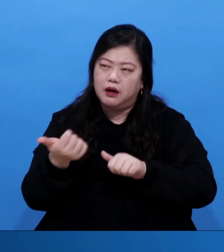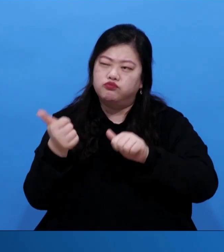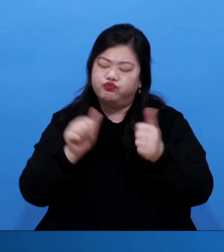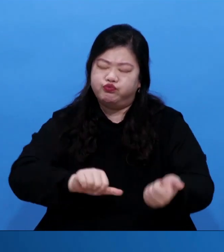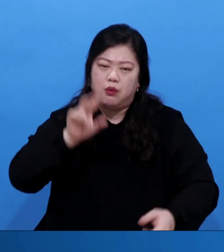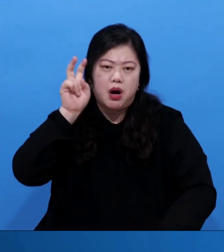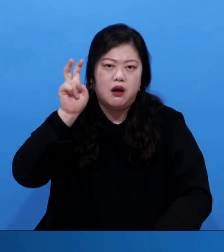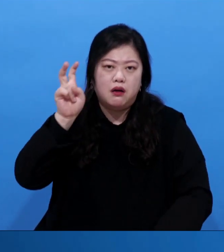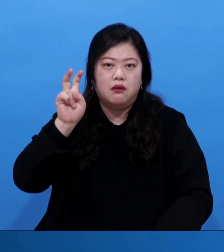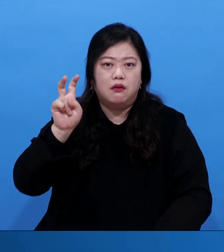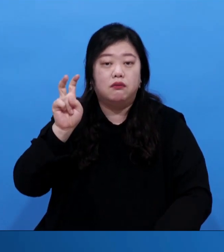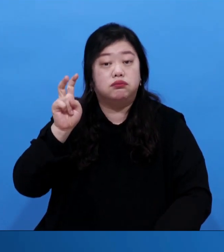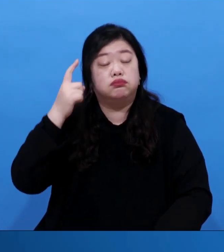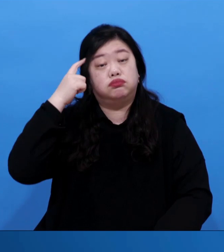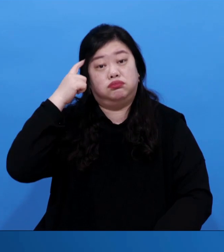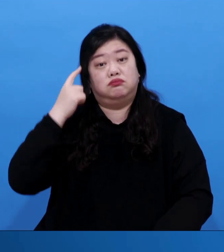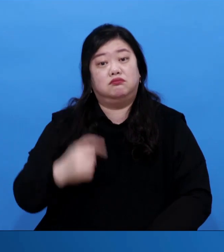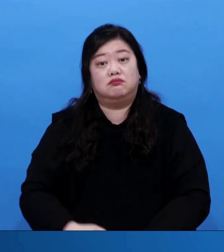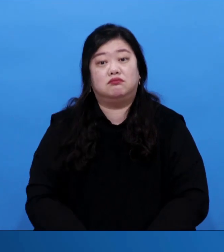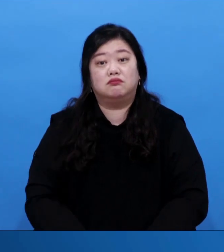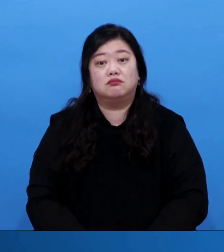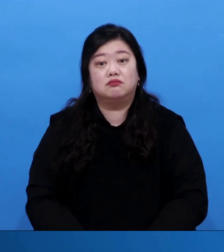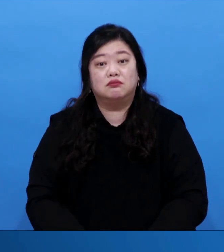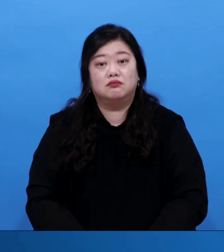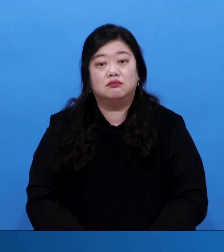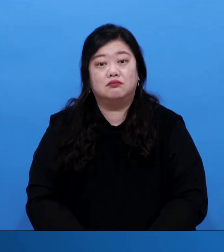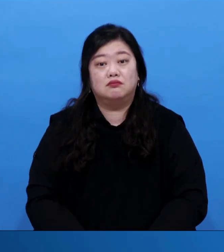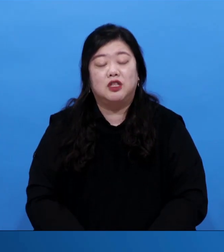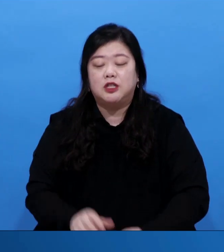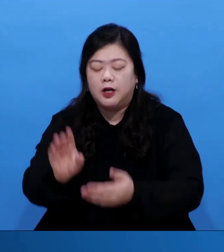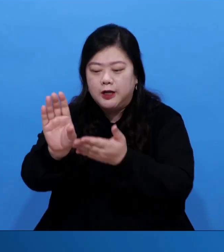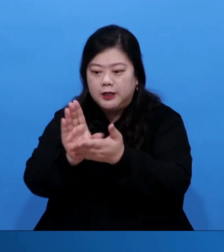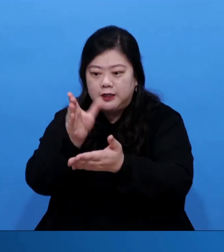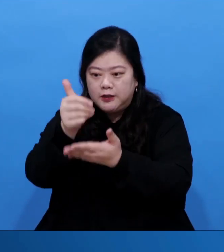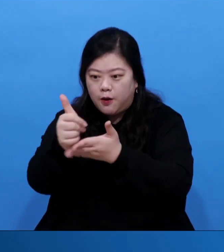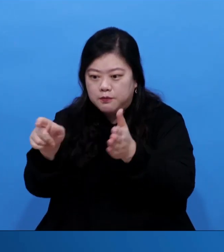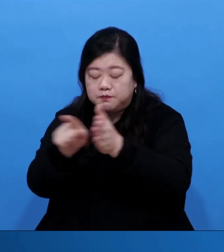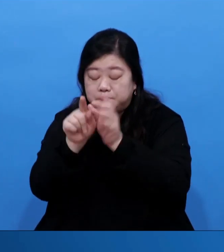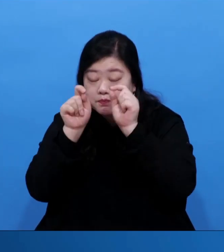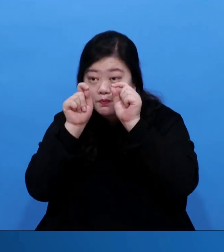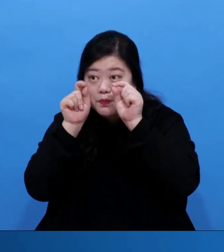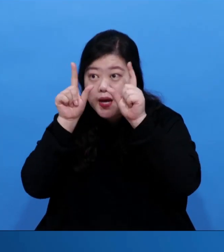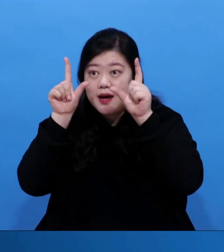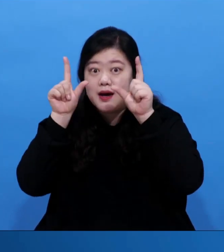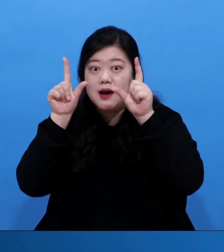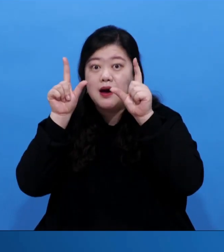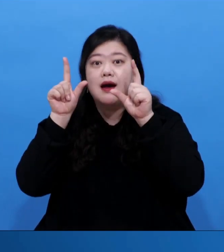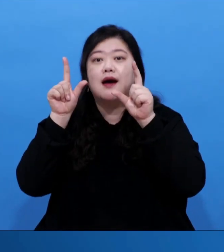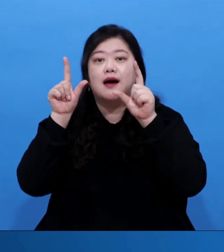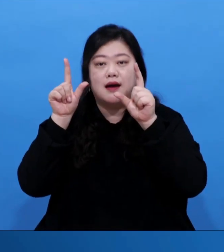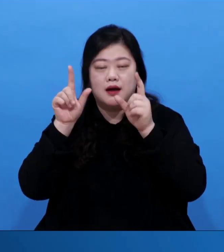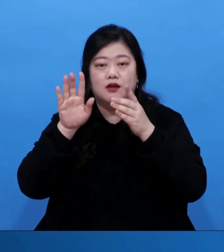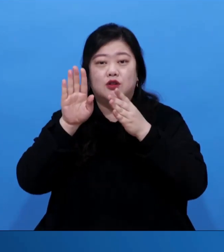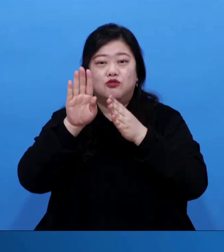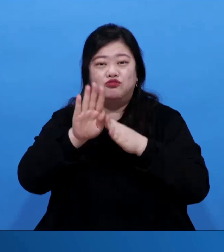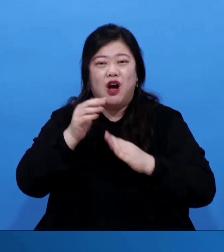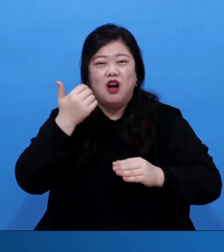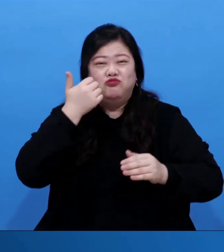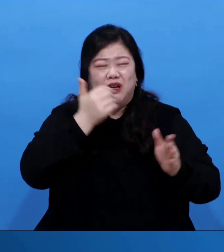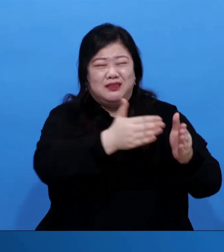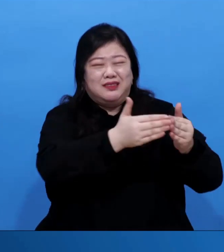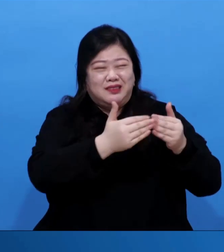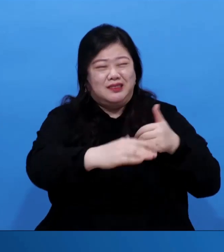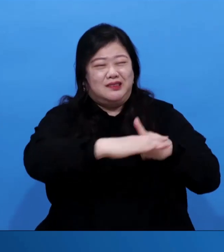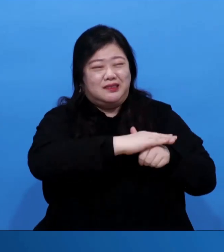in a believing home, I did not know the Christ. 그래서 그리스도 알고부터 모든 사람을 용서합니다. But after coming to know Christ, I could forgive everybody.